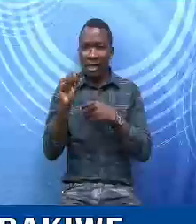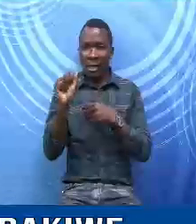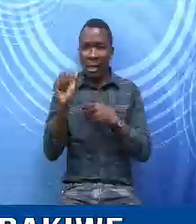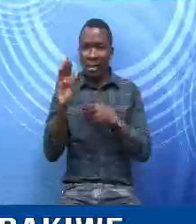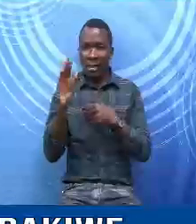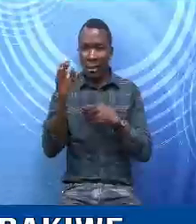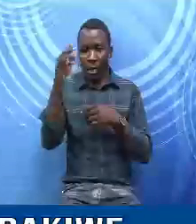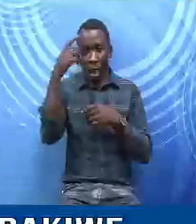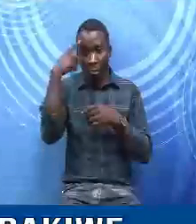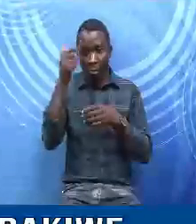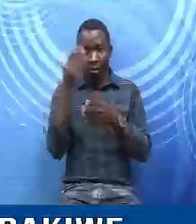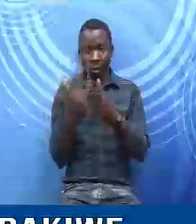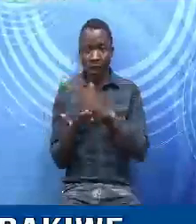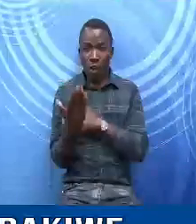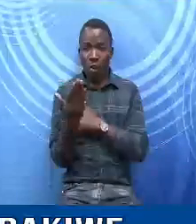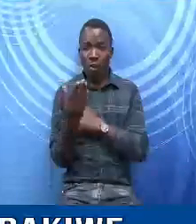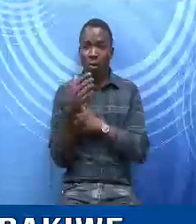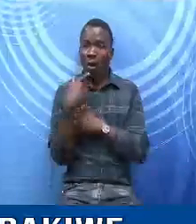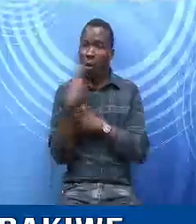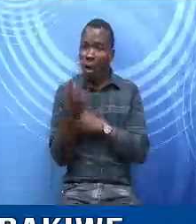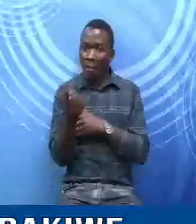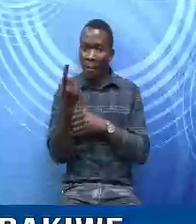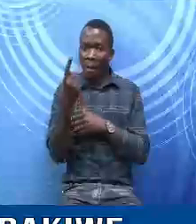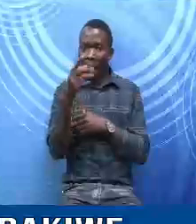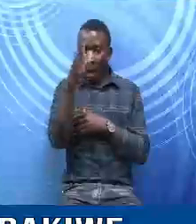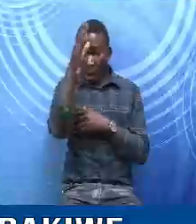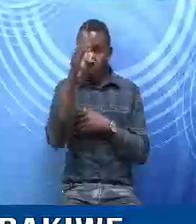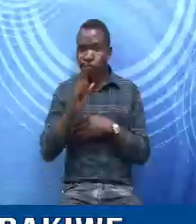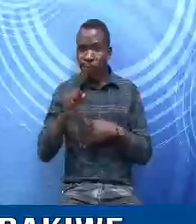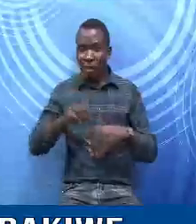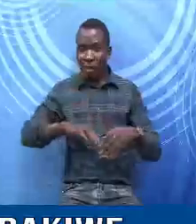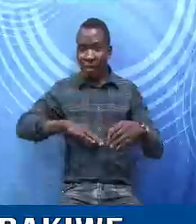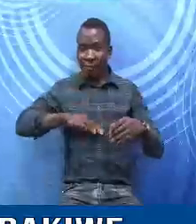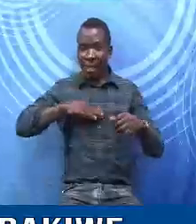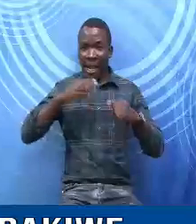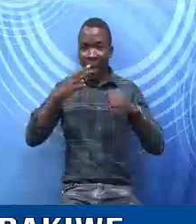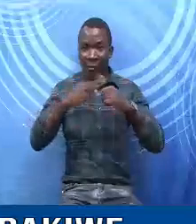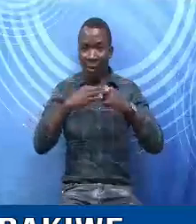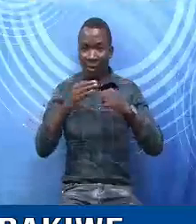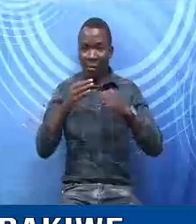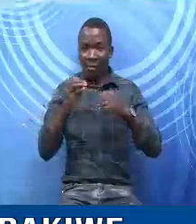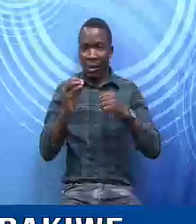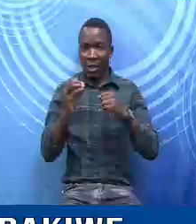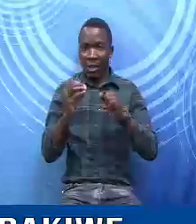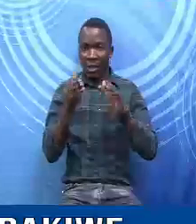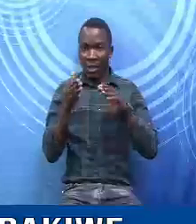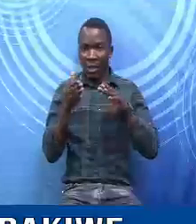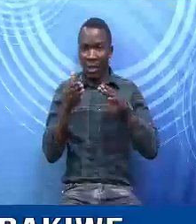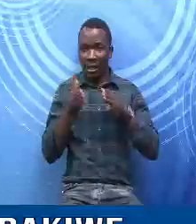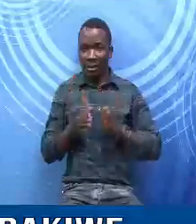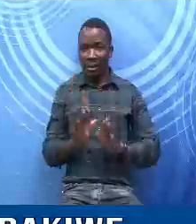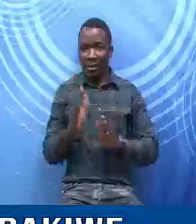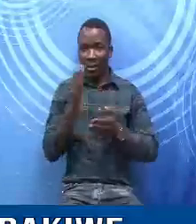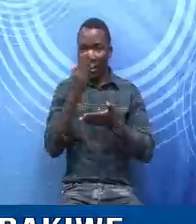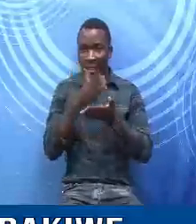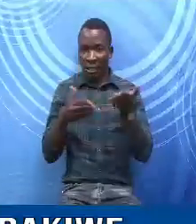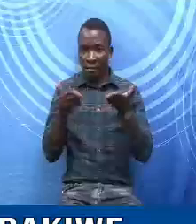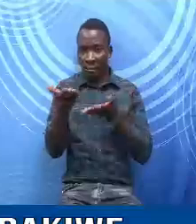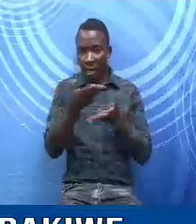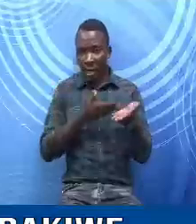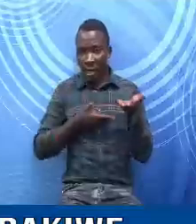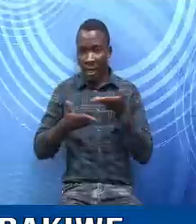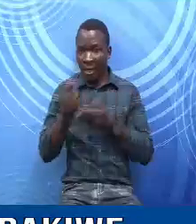mbere, aho uyu musaza ari mu kigero cy'imyaka 80 y'amavuko. Bamwe mu baganiriye na BTN TV bahamya ko uyu musaza ngo